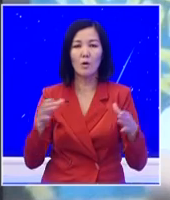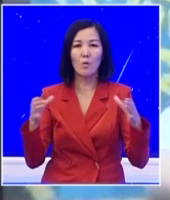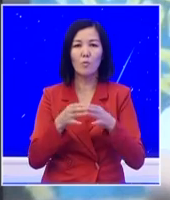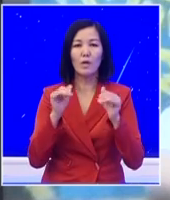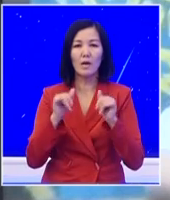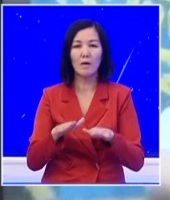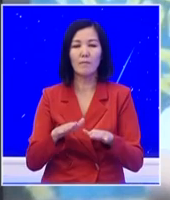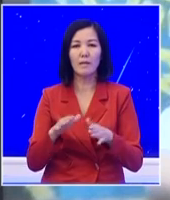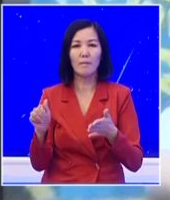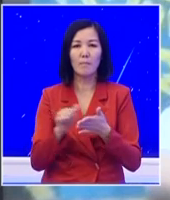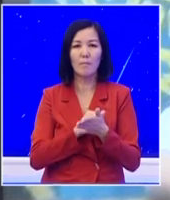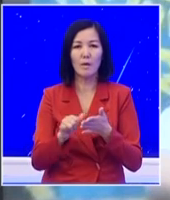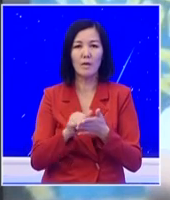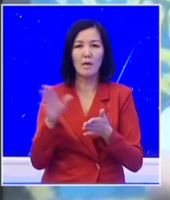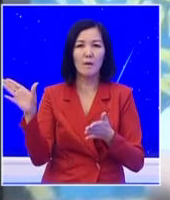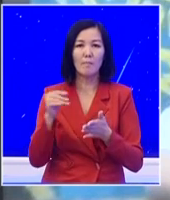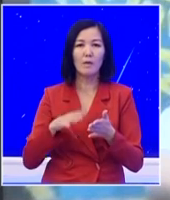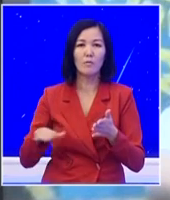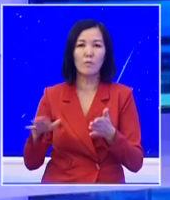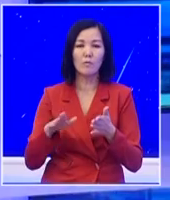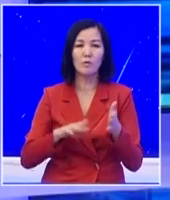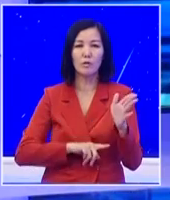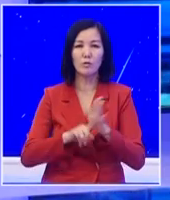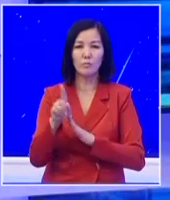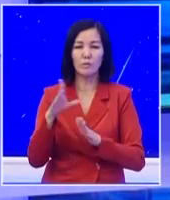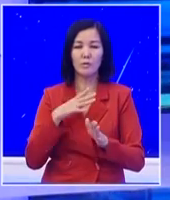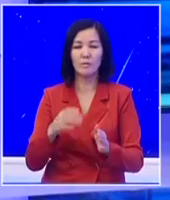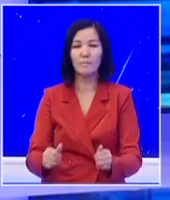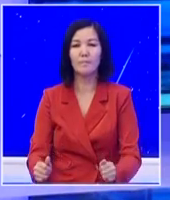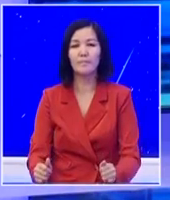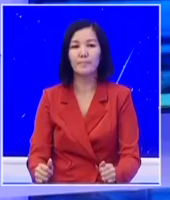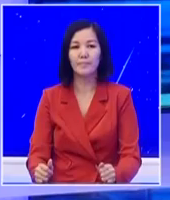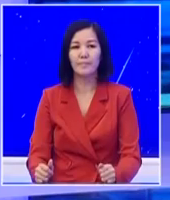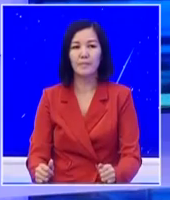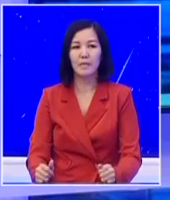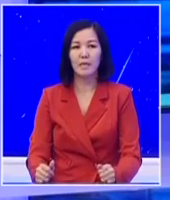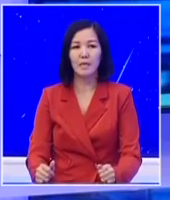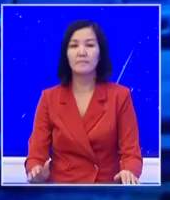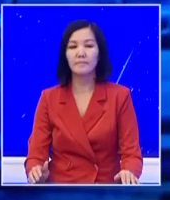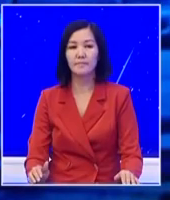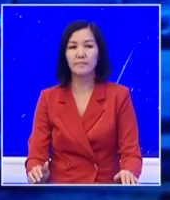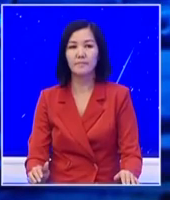Олар меморандум негізінде барлық өңірлерде жұмысқа кірісіп кетті.